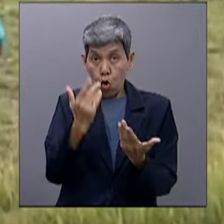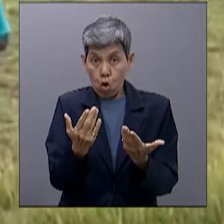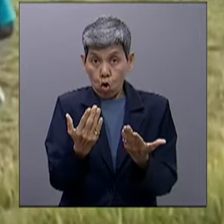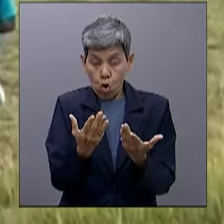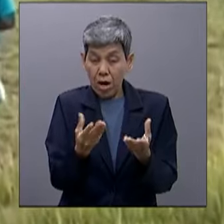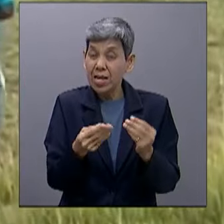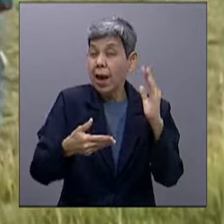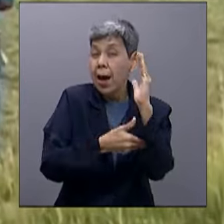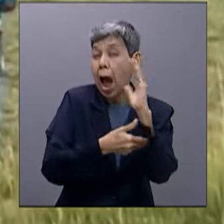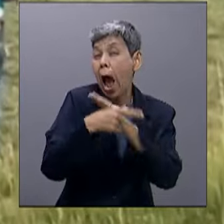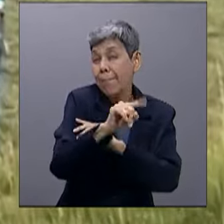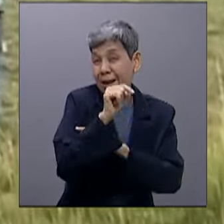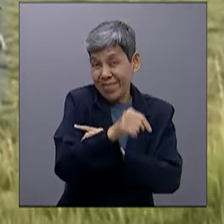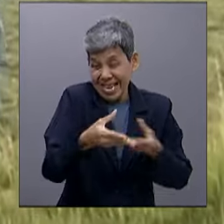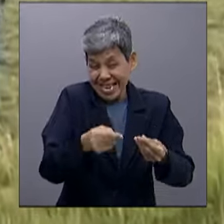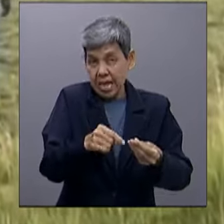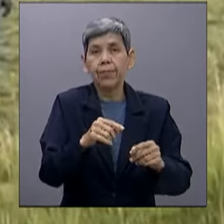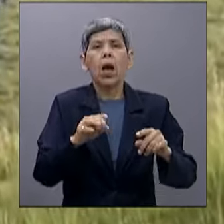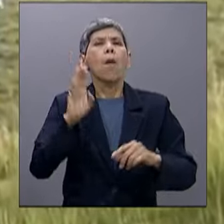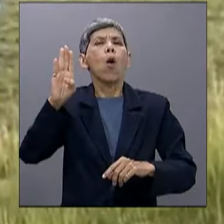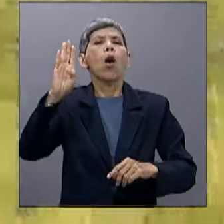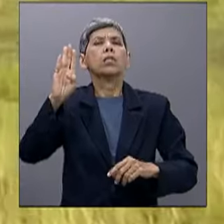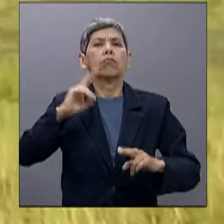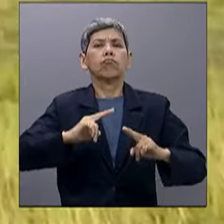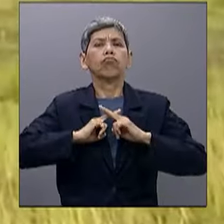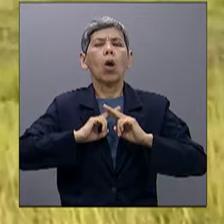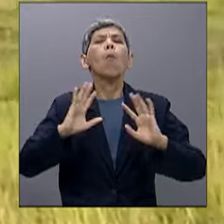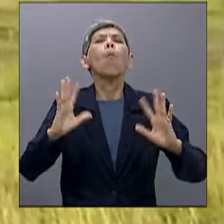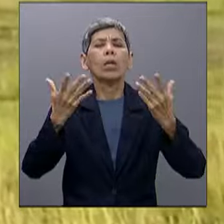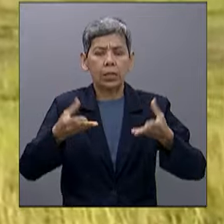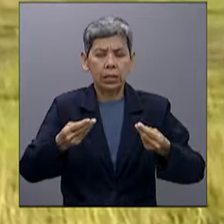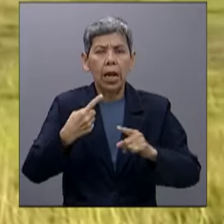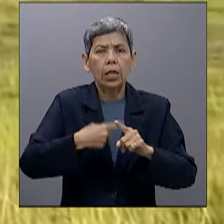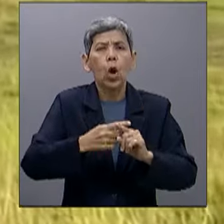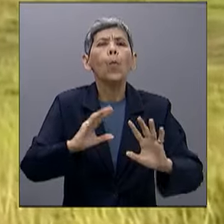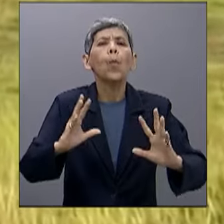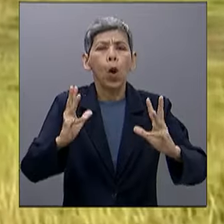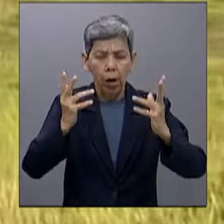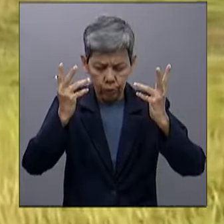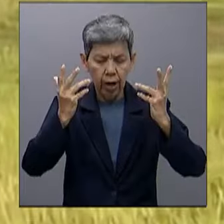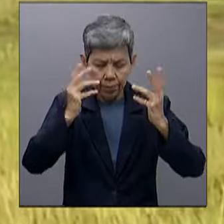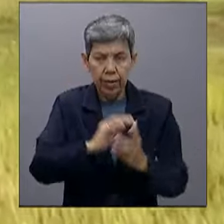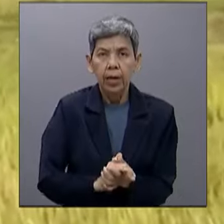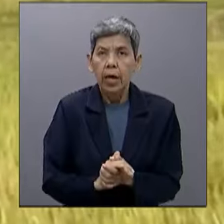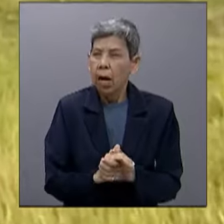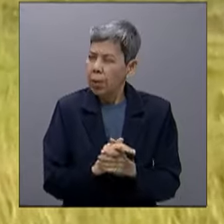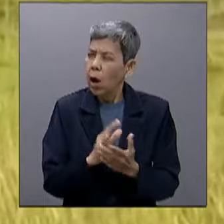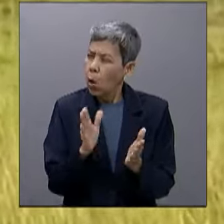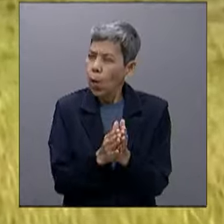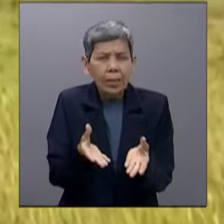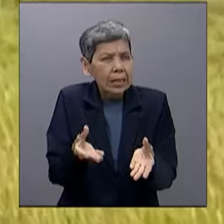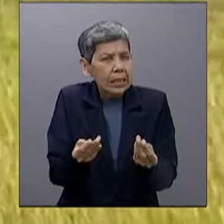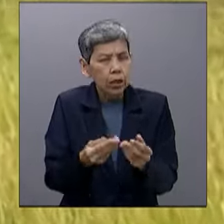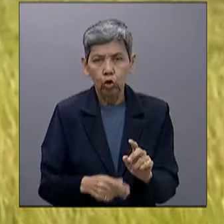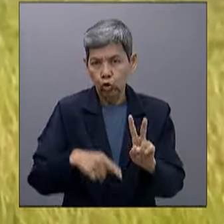สนปาน้ำมันที่เกิดเหตุเอกชหมดสัญญาเช่าพื้นที่กับนิอแล้วรมกว่า 2,000ไร่เมื่อเดือน